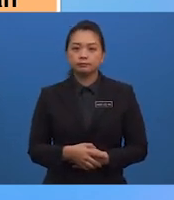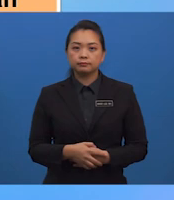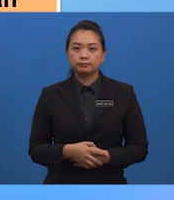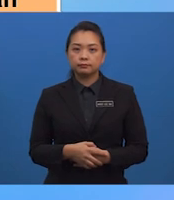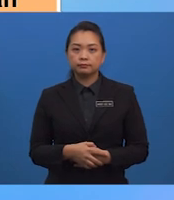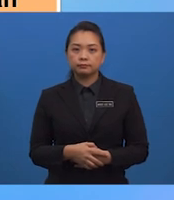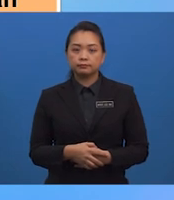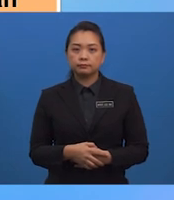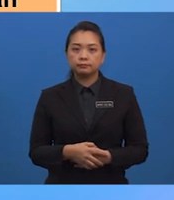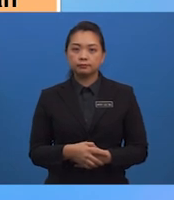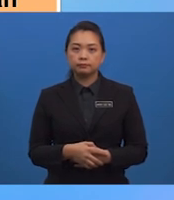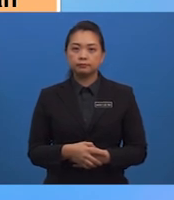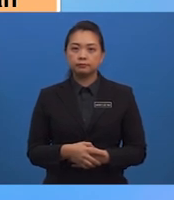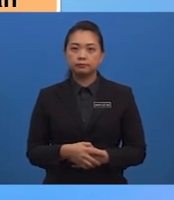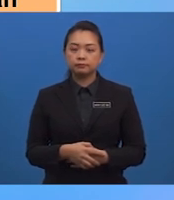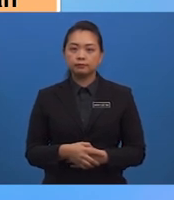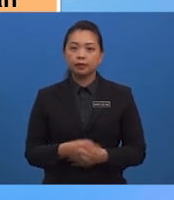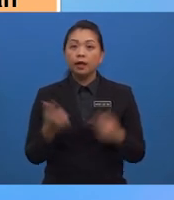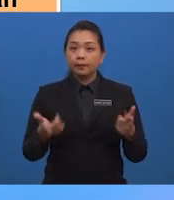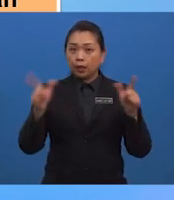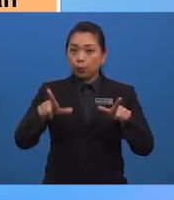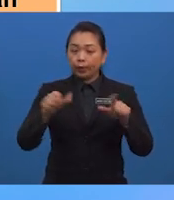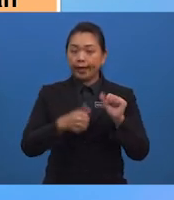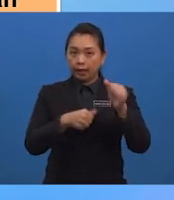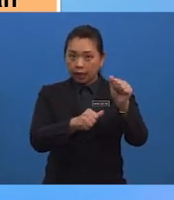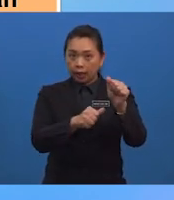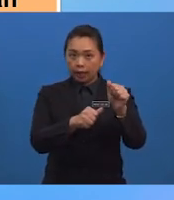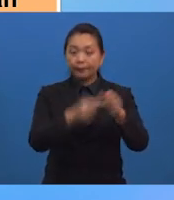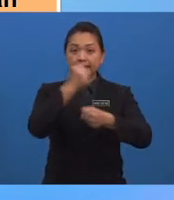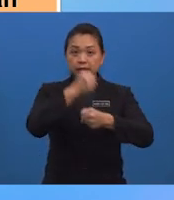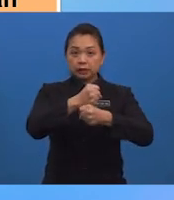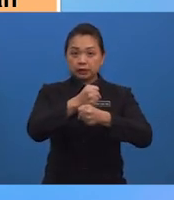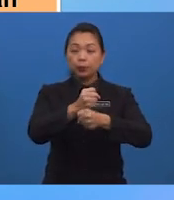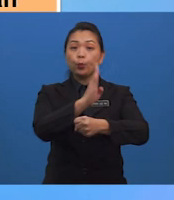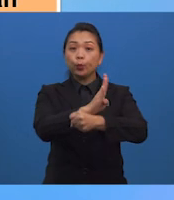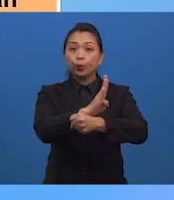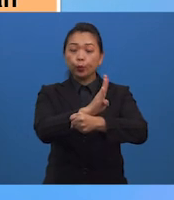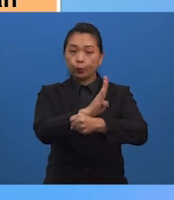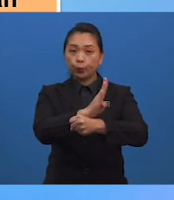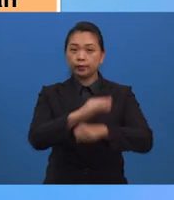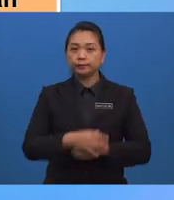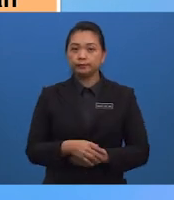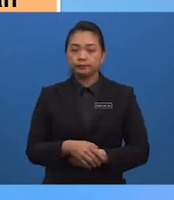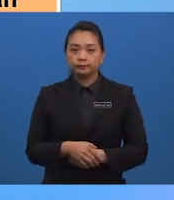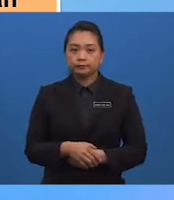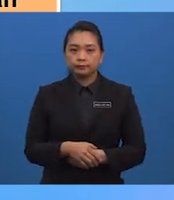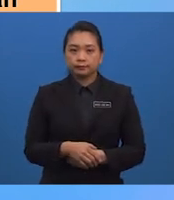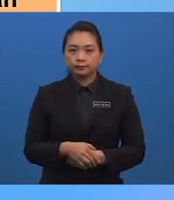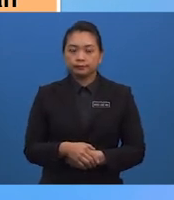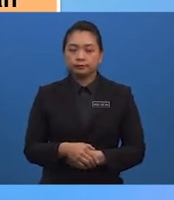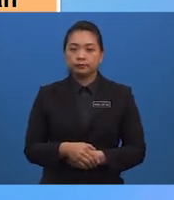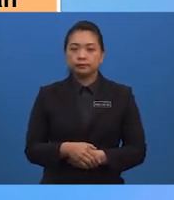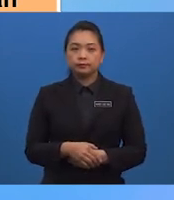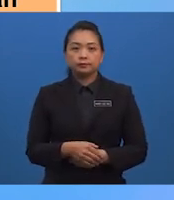Kesan positif yang kelima ialah berlakunya aliran buruh. Kerjasama ini juga boleh memperoleh keuntungan